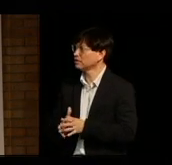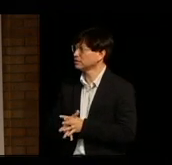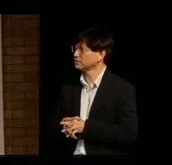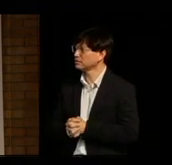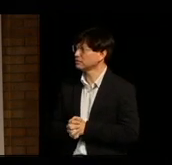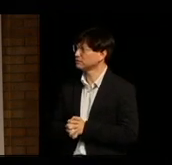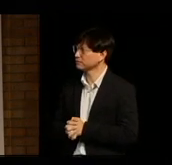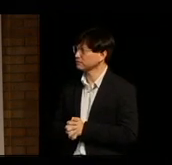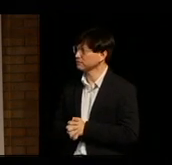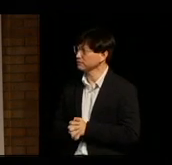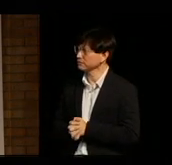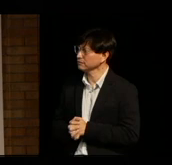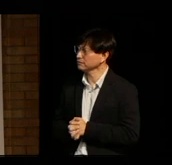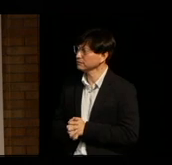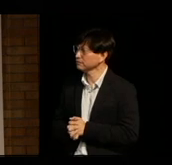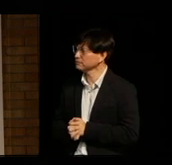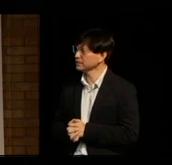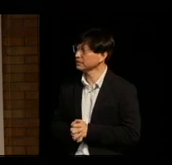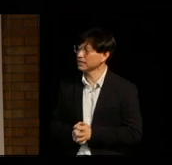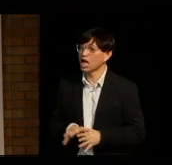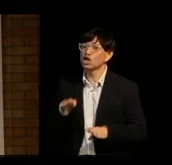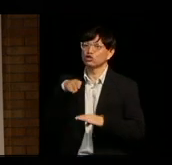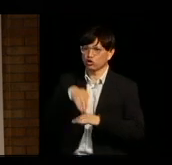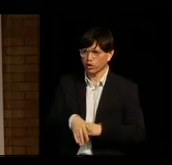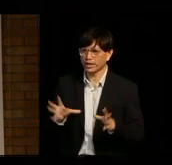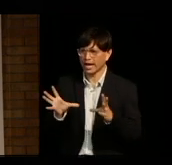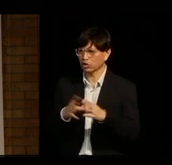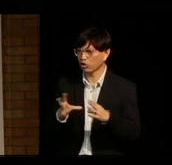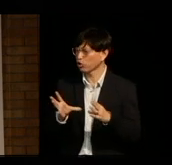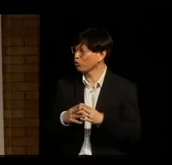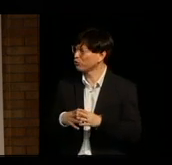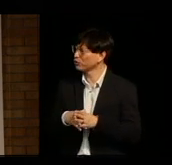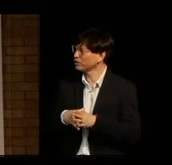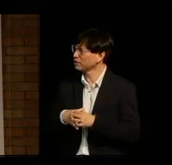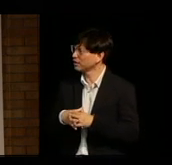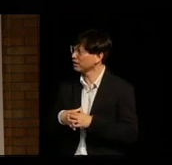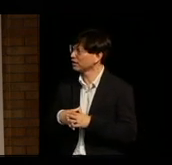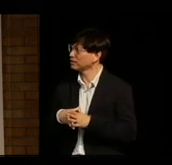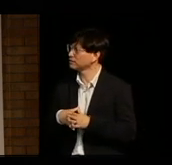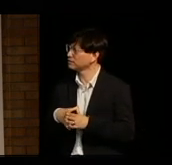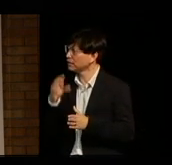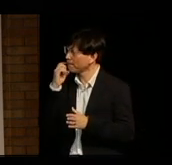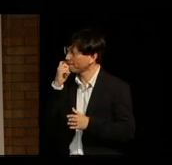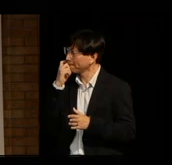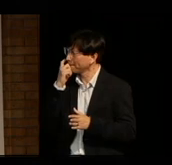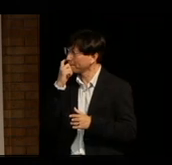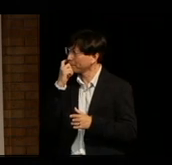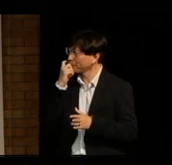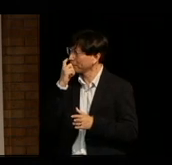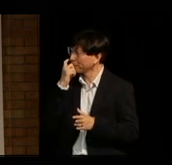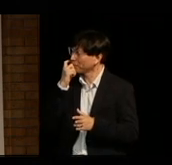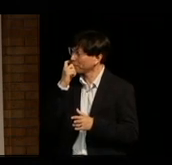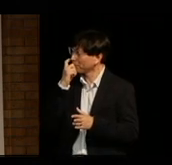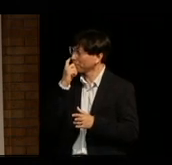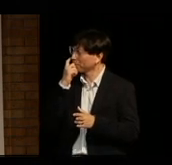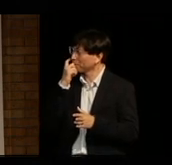e e sono entrato nella comunità e comunità neocat comunali e io devo